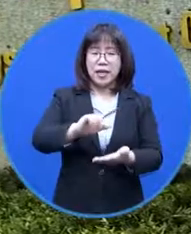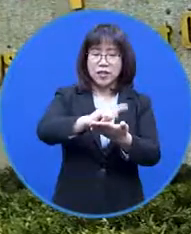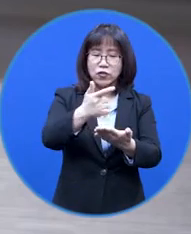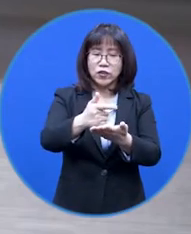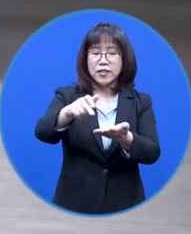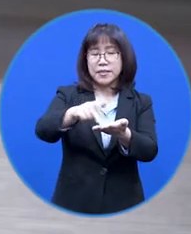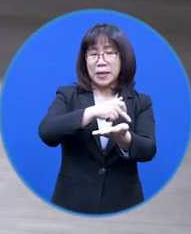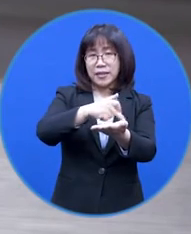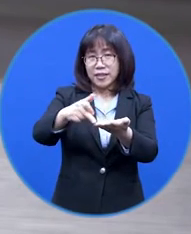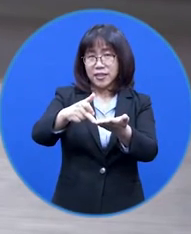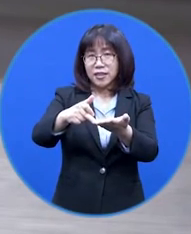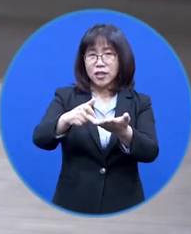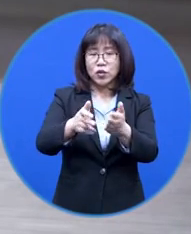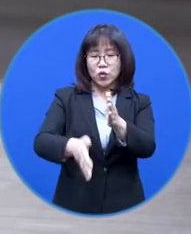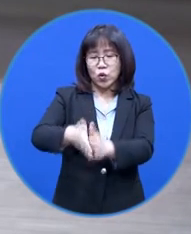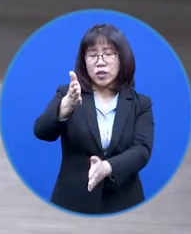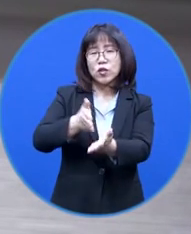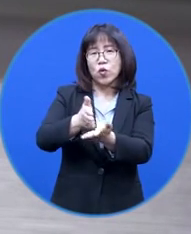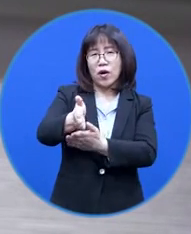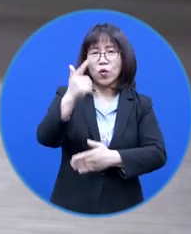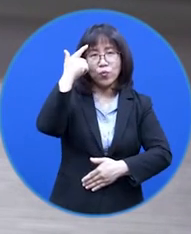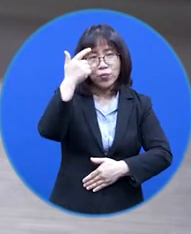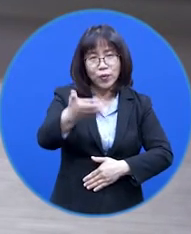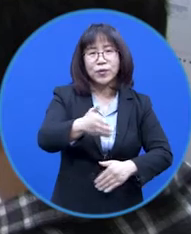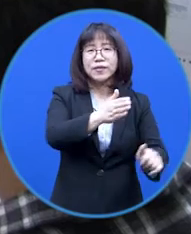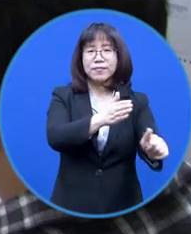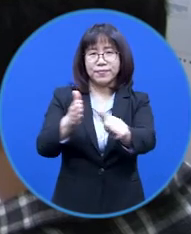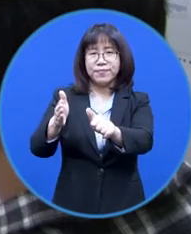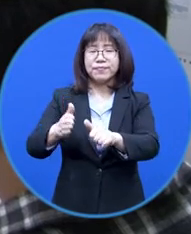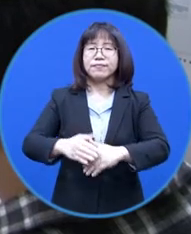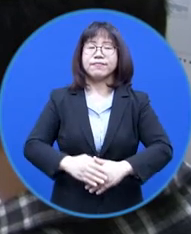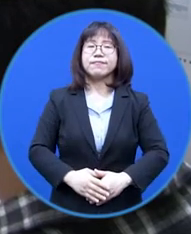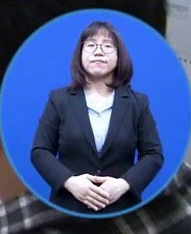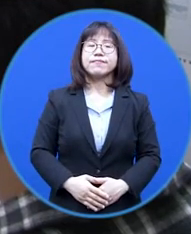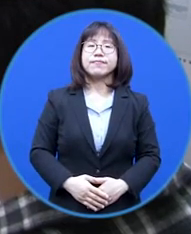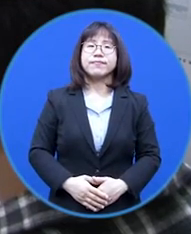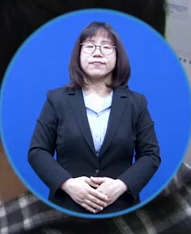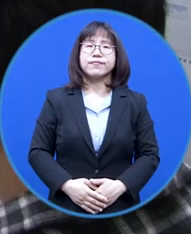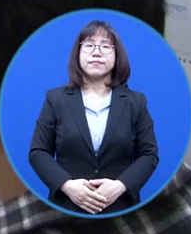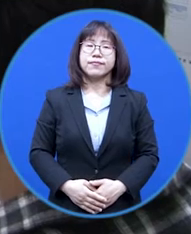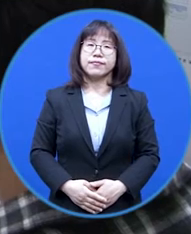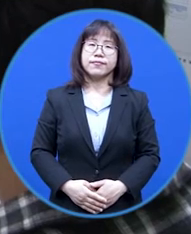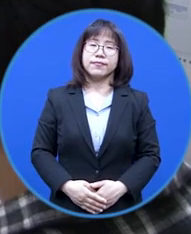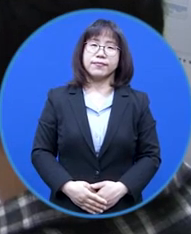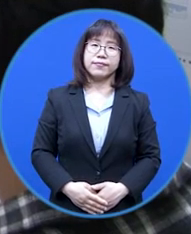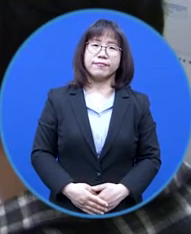공모에 대한 자세한 사항은 강서구청 스마트 도시과로 문의하면 됩니다.